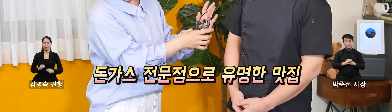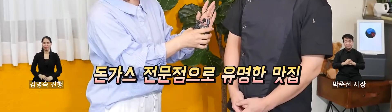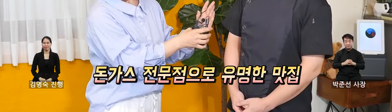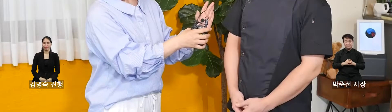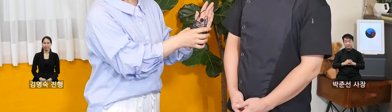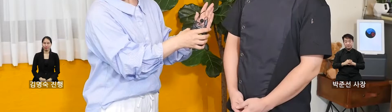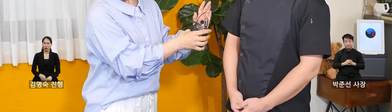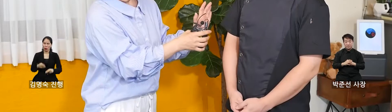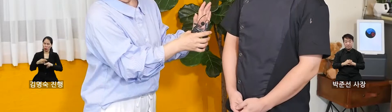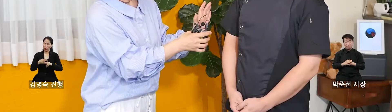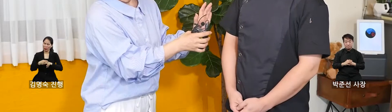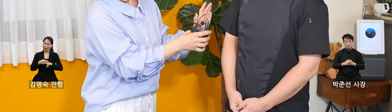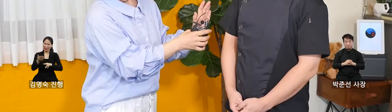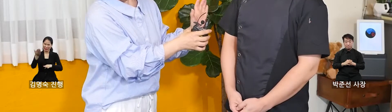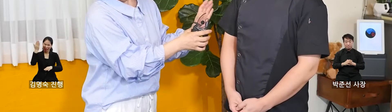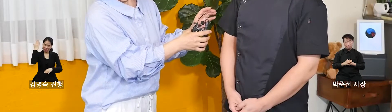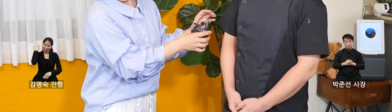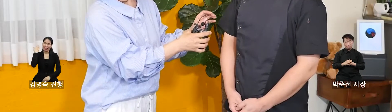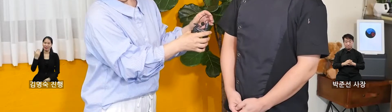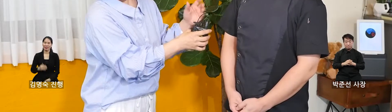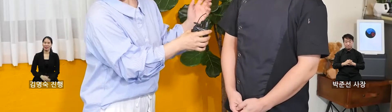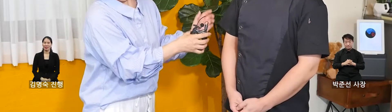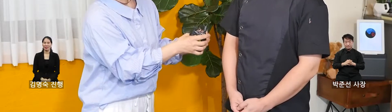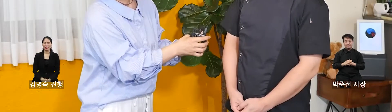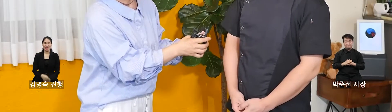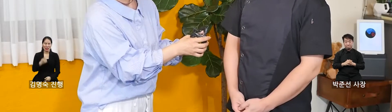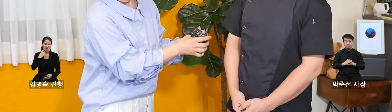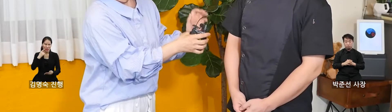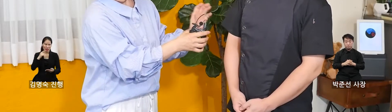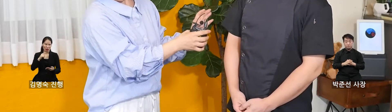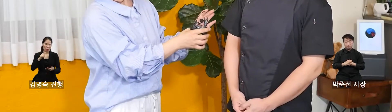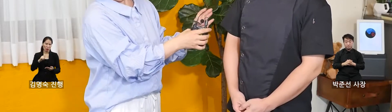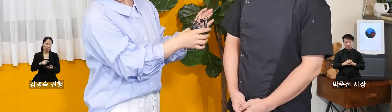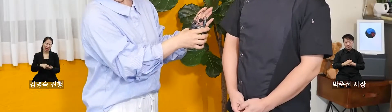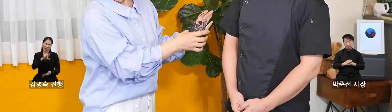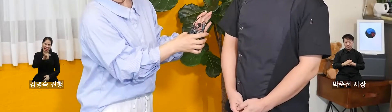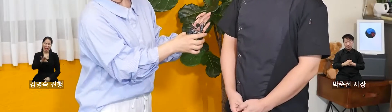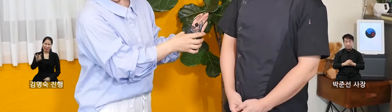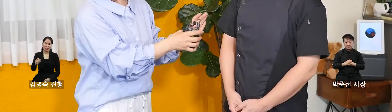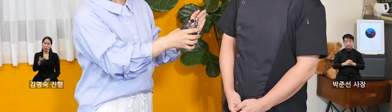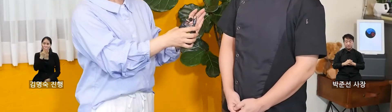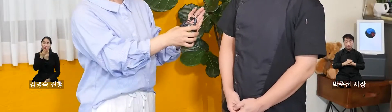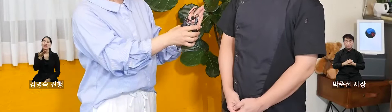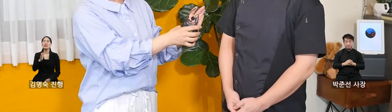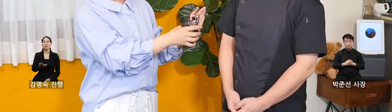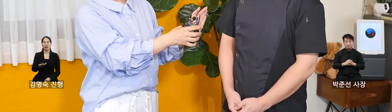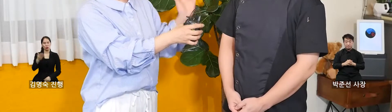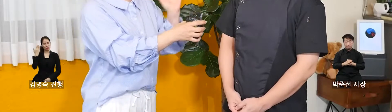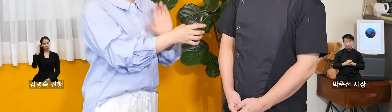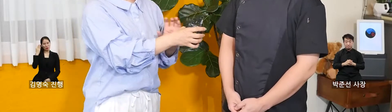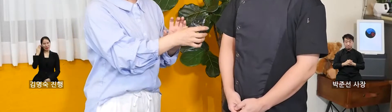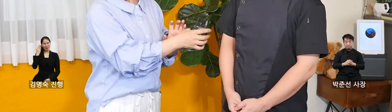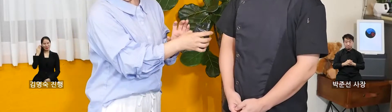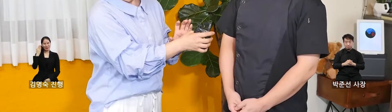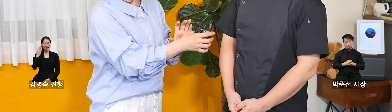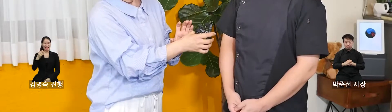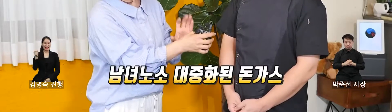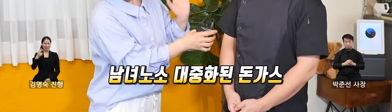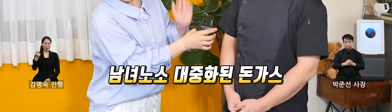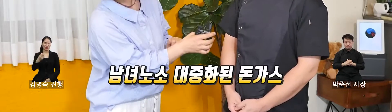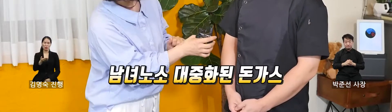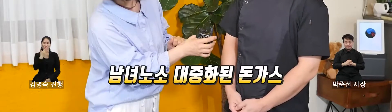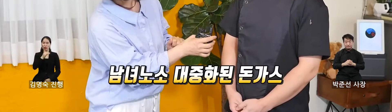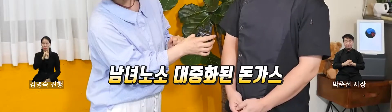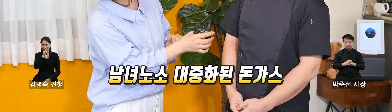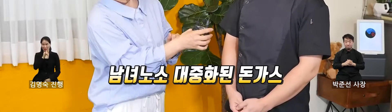사실 예전에나 좀 저희들이 쉽게 접하지 못했던 음식이지만 요즘은 너무 쉽게 접하는